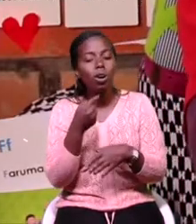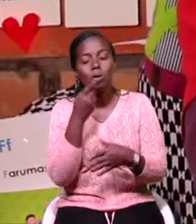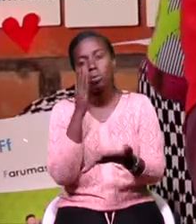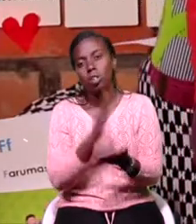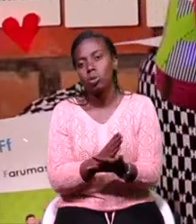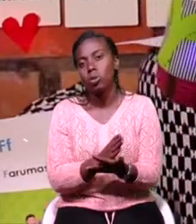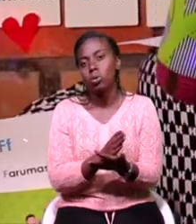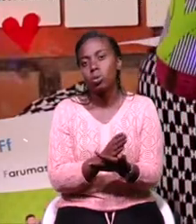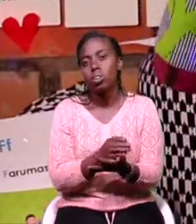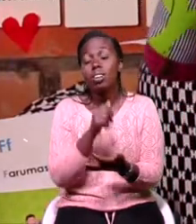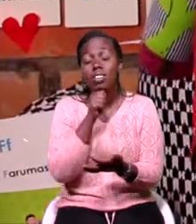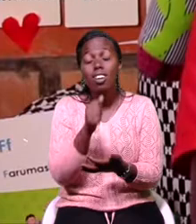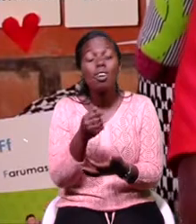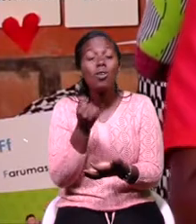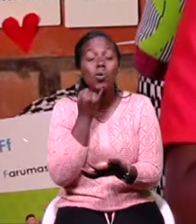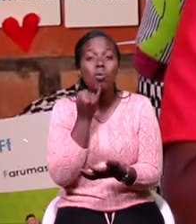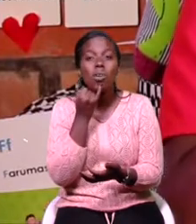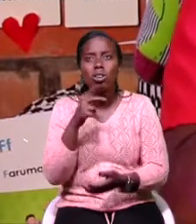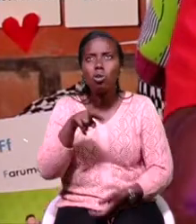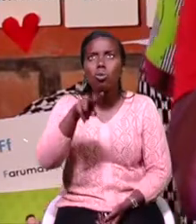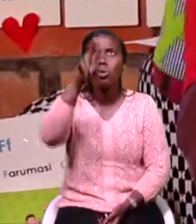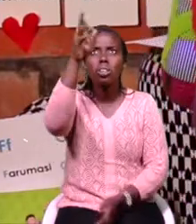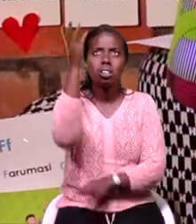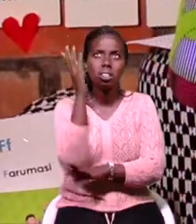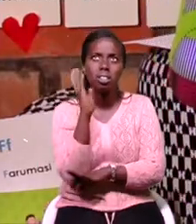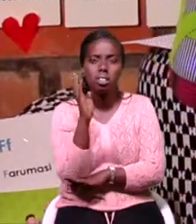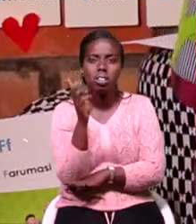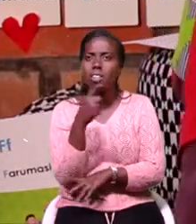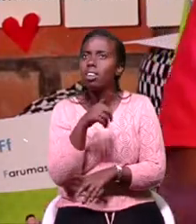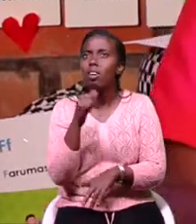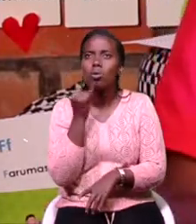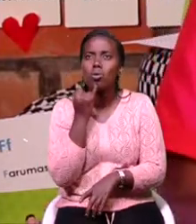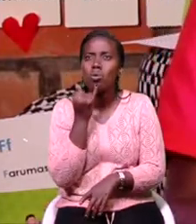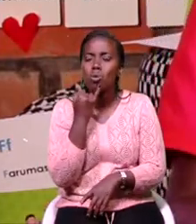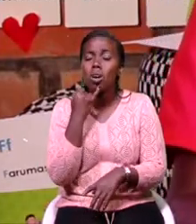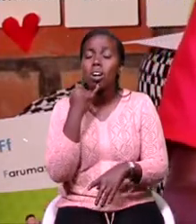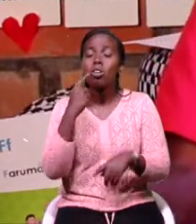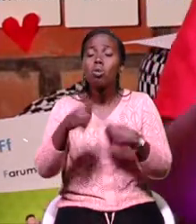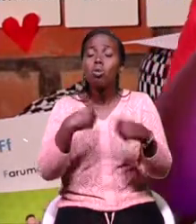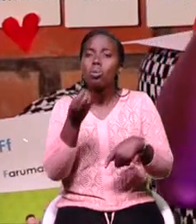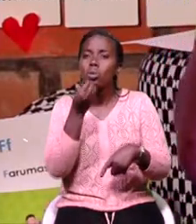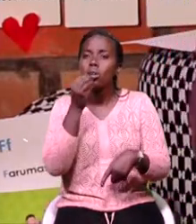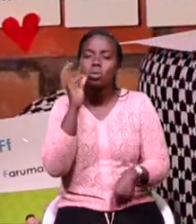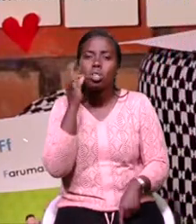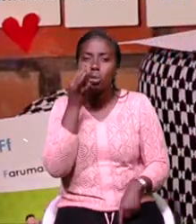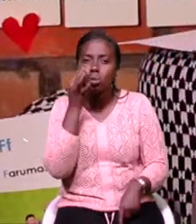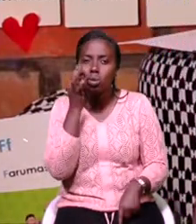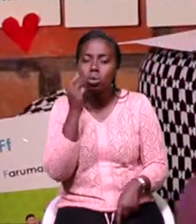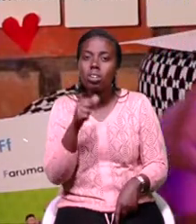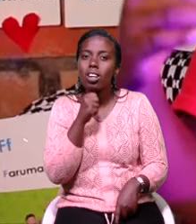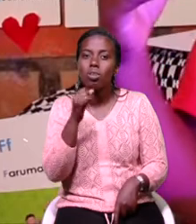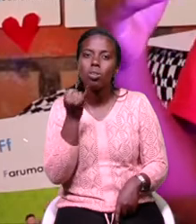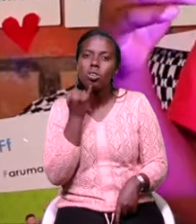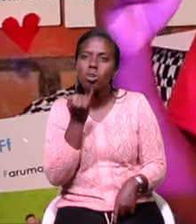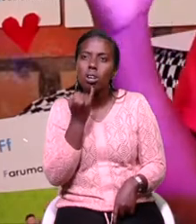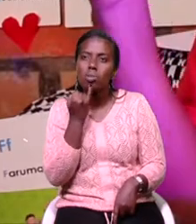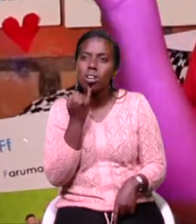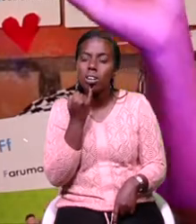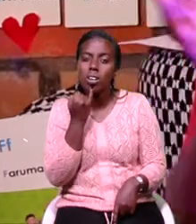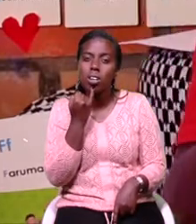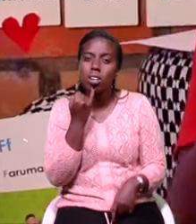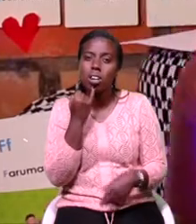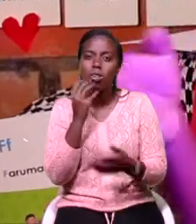ukuri, ntabwo nkiri umwana wo kurira igiti, nta nubwo nkiri wa mwana wo kurya imbuto, nta nubwo ndi wa mwana wo kugira